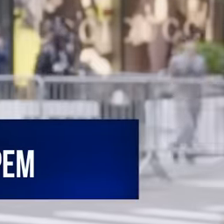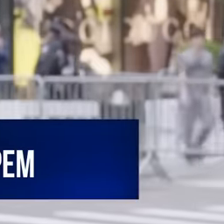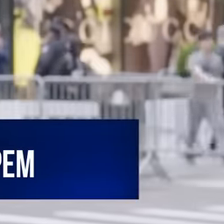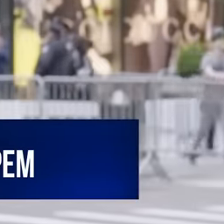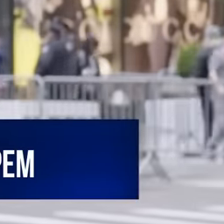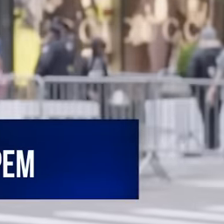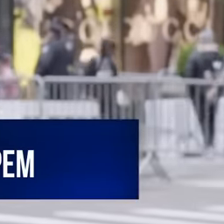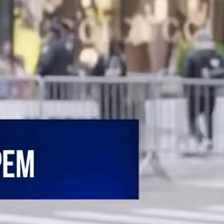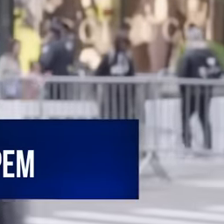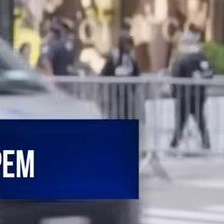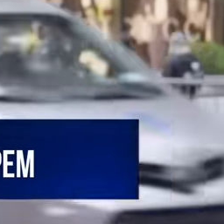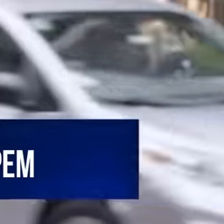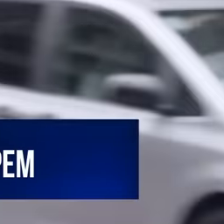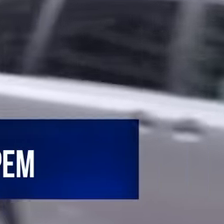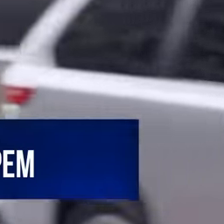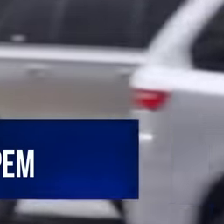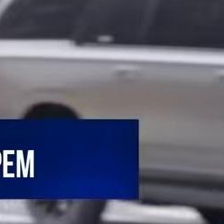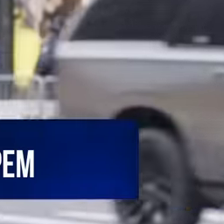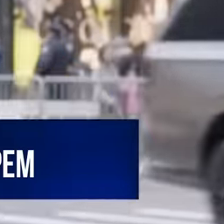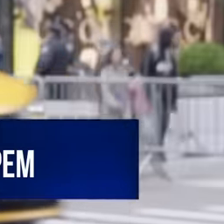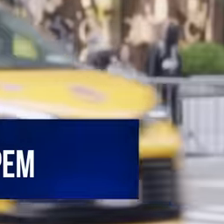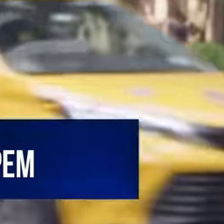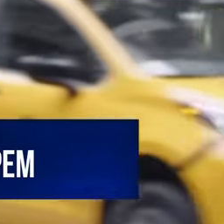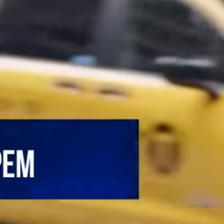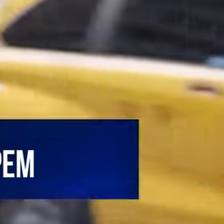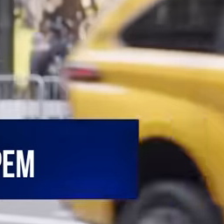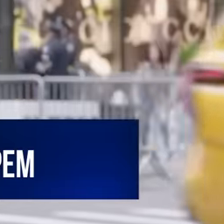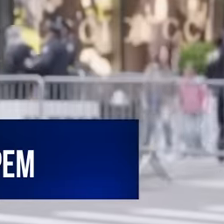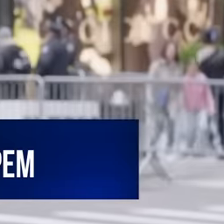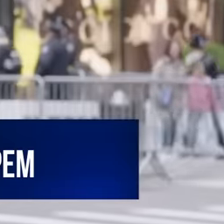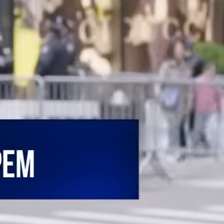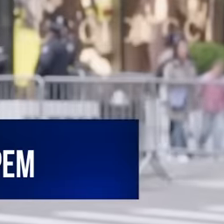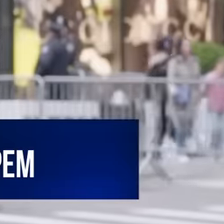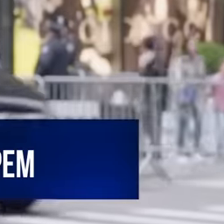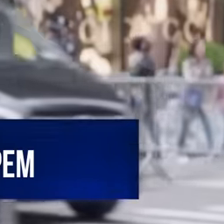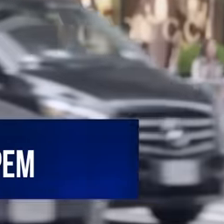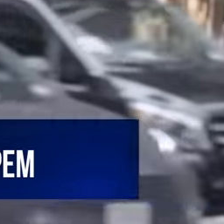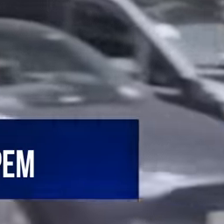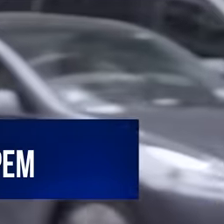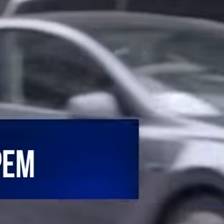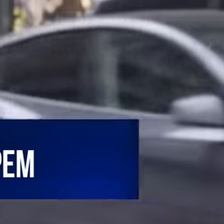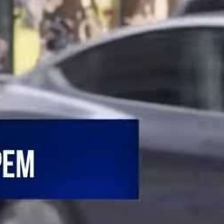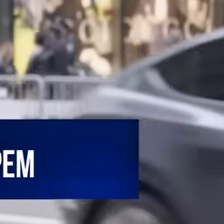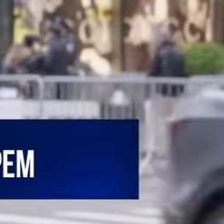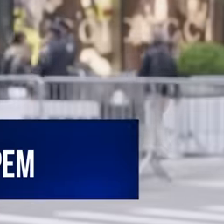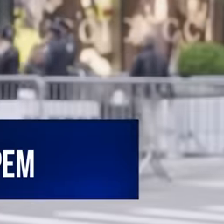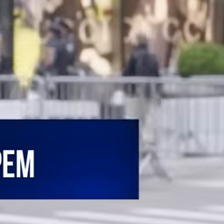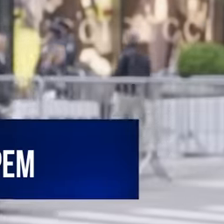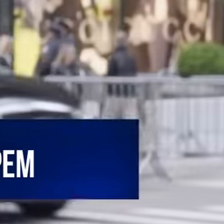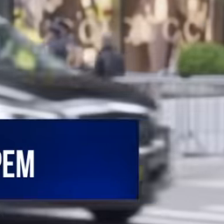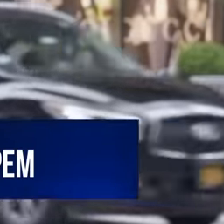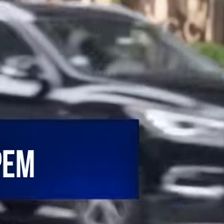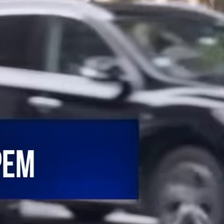mowa o kontrowersjach, to z całą pewnością o kontrowersjach w Stanach Zjednoczonych mówi się w kontekście działalności antyamerykańskiej po